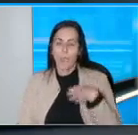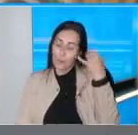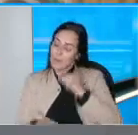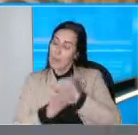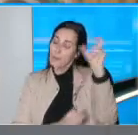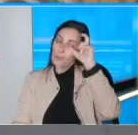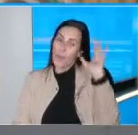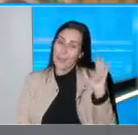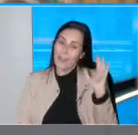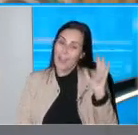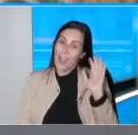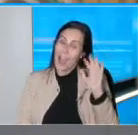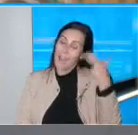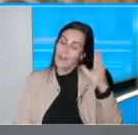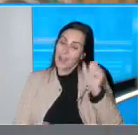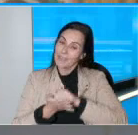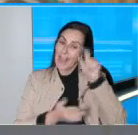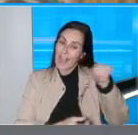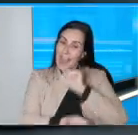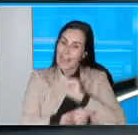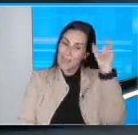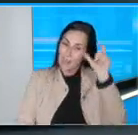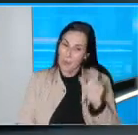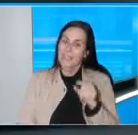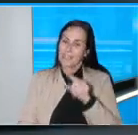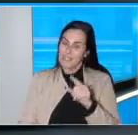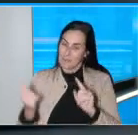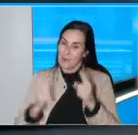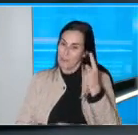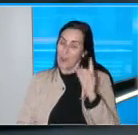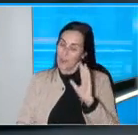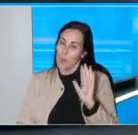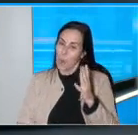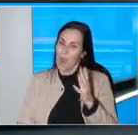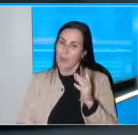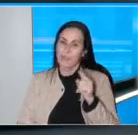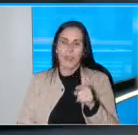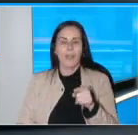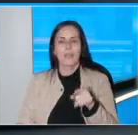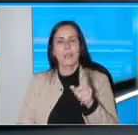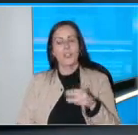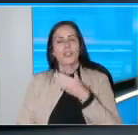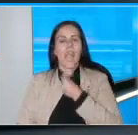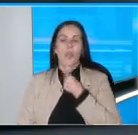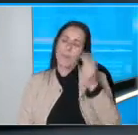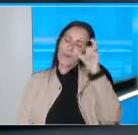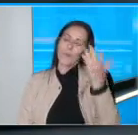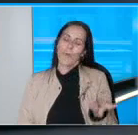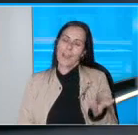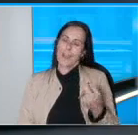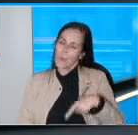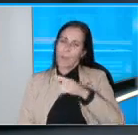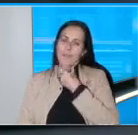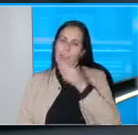אליה, אבל אז חלילה זה... יכולים להיות בכלא שם. אז זה מקרה מסוים שאולי נחזור, אבל זה כן, יש גם געגועים לטורקיה